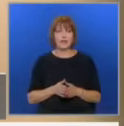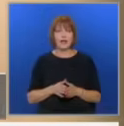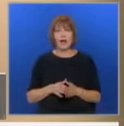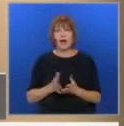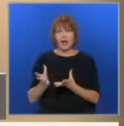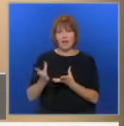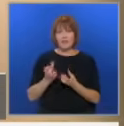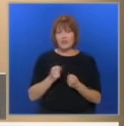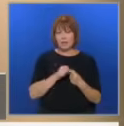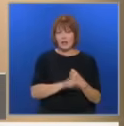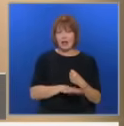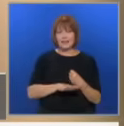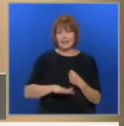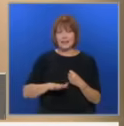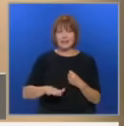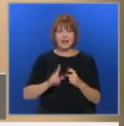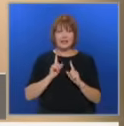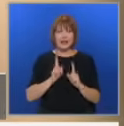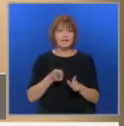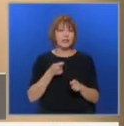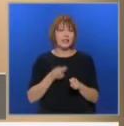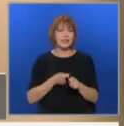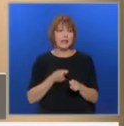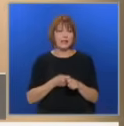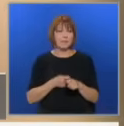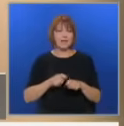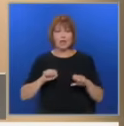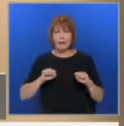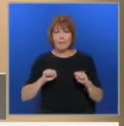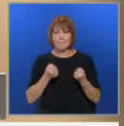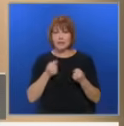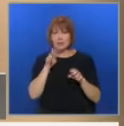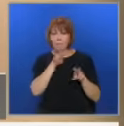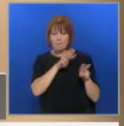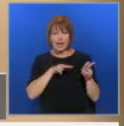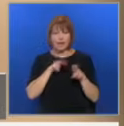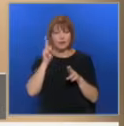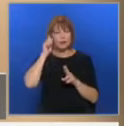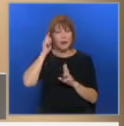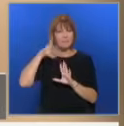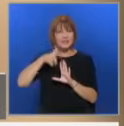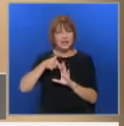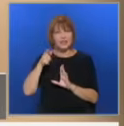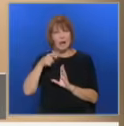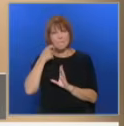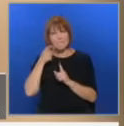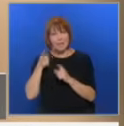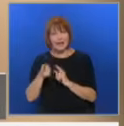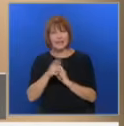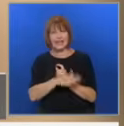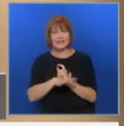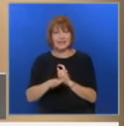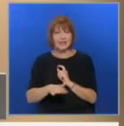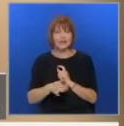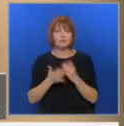Изведохме децата, съответно трябваше да се направи бърз преглед от психиатър на майката, на децата. Оказва се,